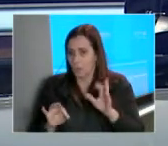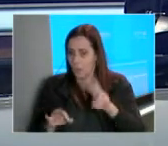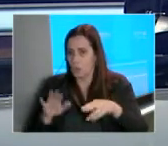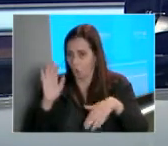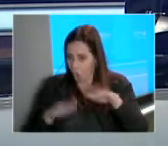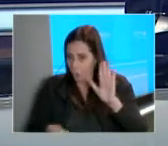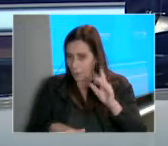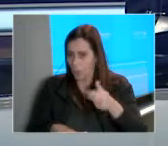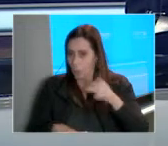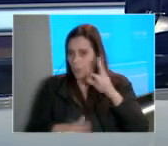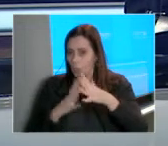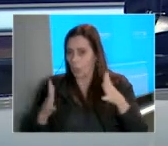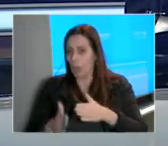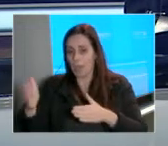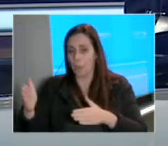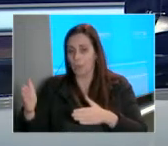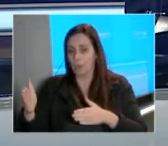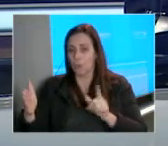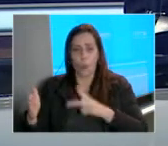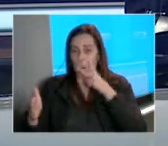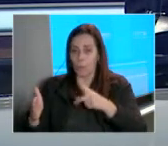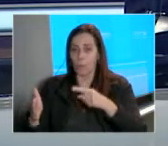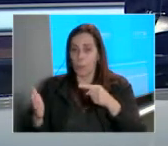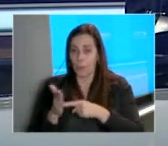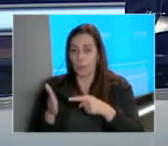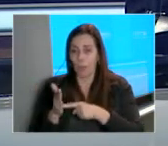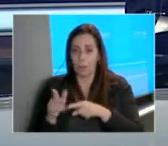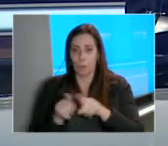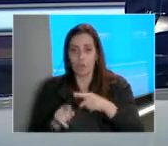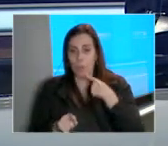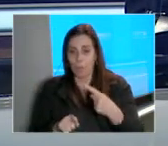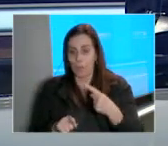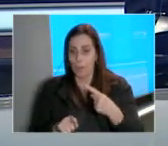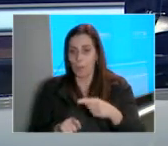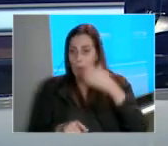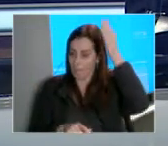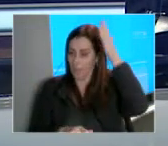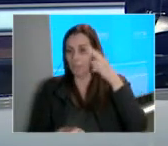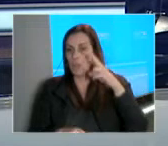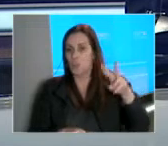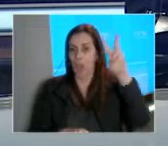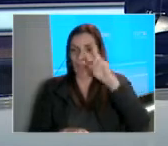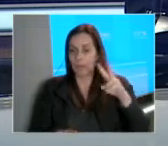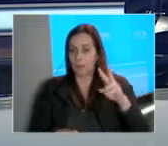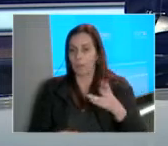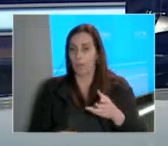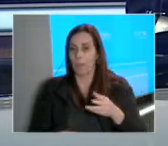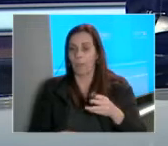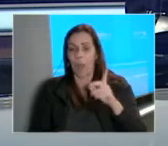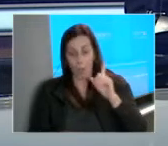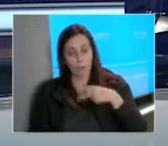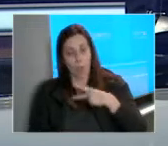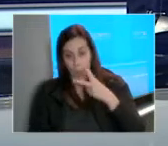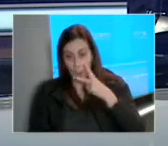רוב קצת יותר גדול לימין, שהוא לא בא לידי ביטוי בגלל, כמו שהיא אמרה, בנט ושקד, הפיצולים בימין. ועם זאת